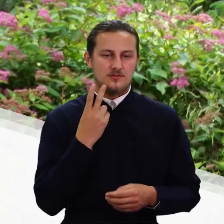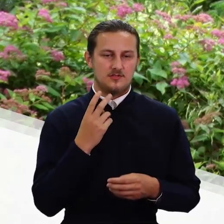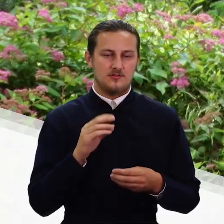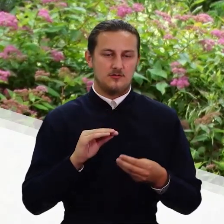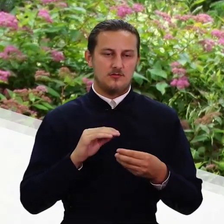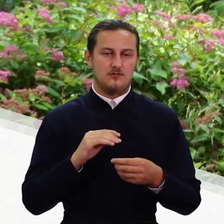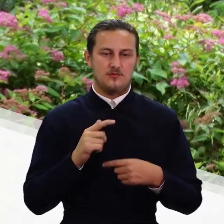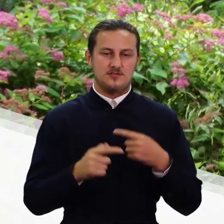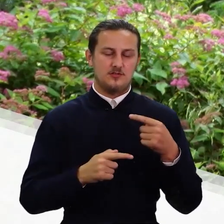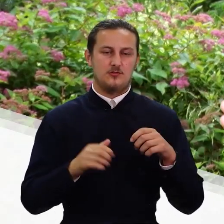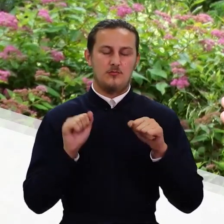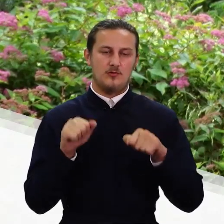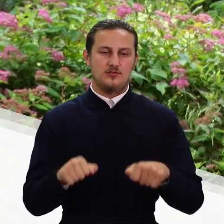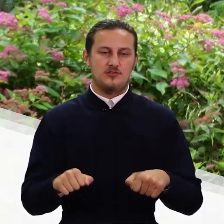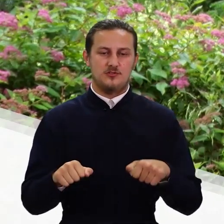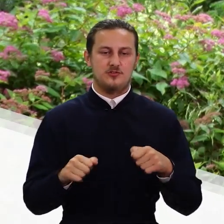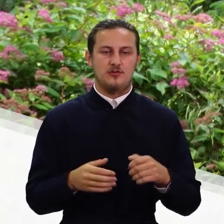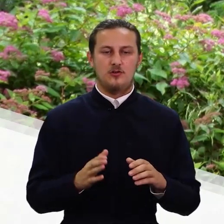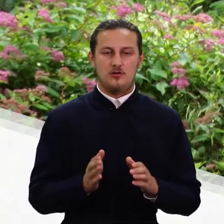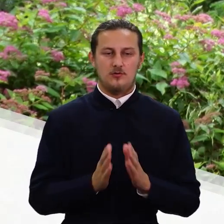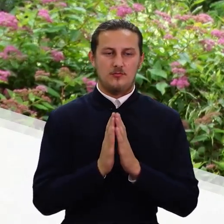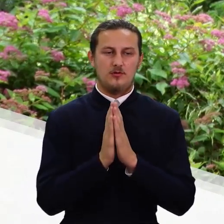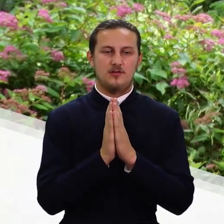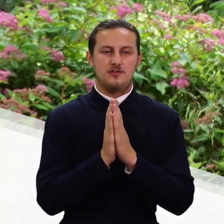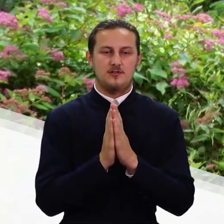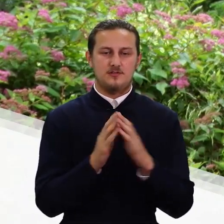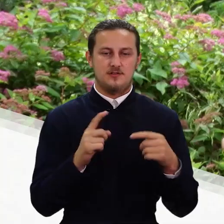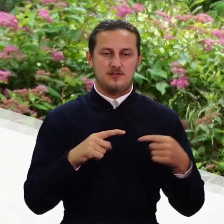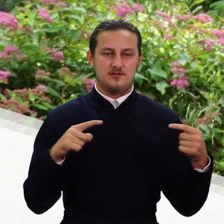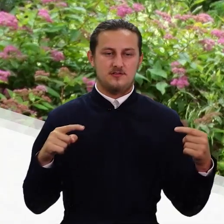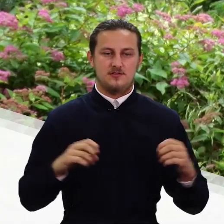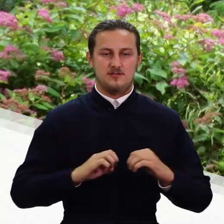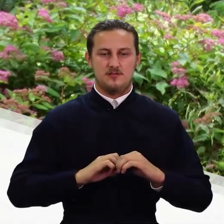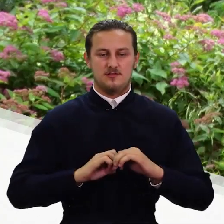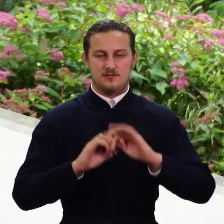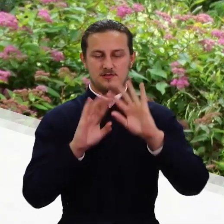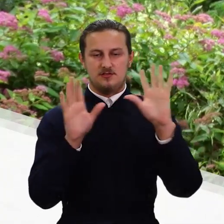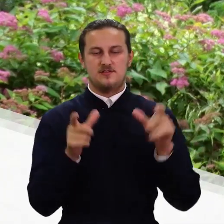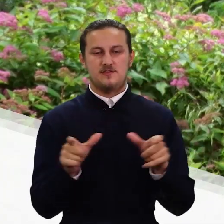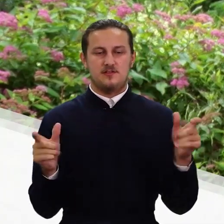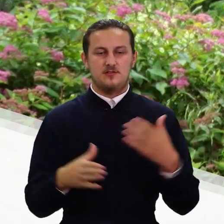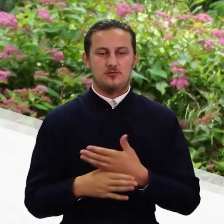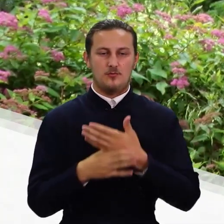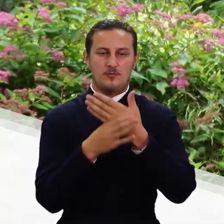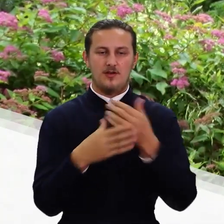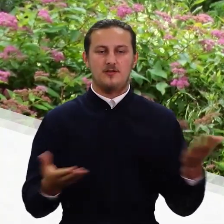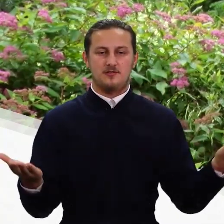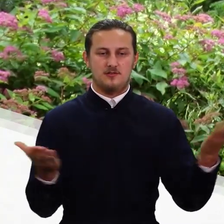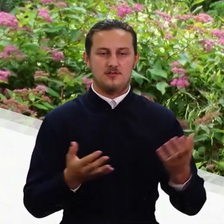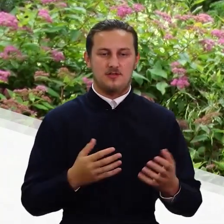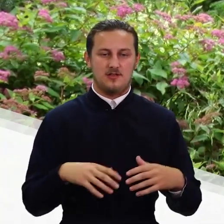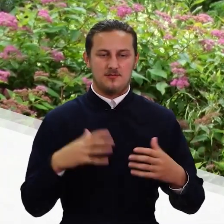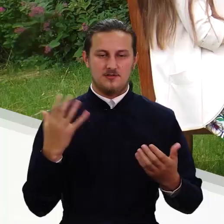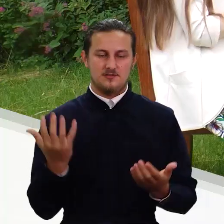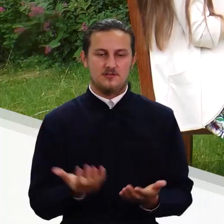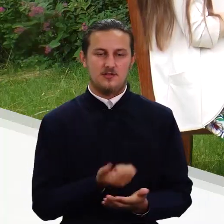що різні святі, з якими ми знайомимося, вони допомагають нам у різних станах знаходити те, що мені потрібно в